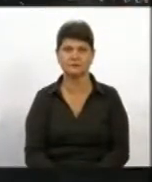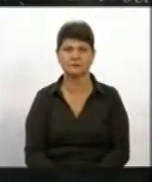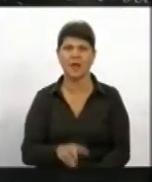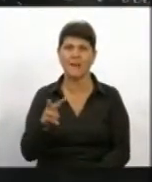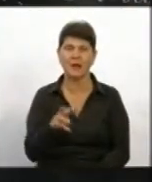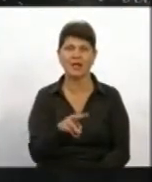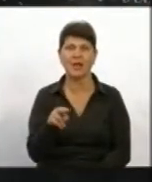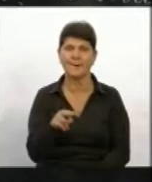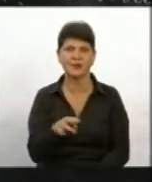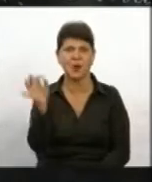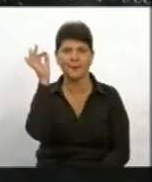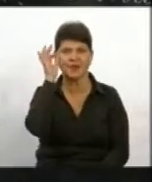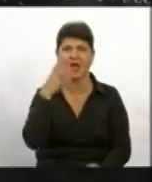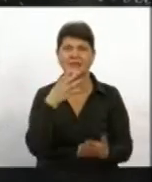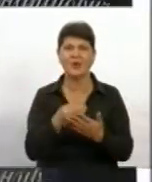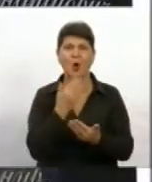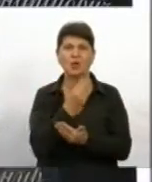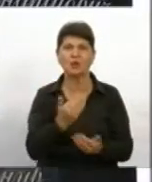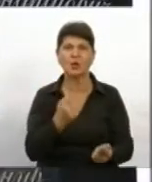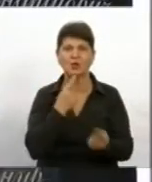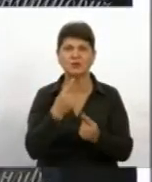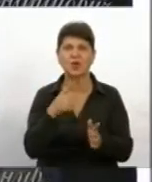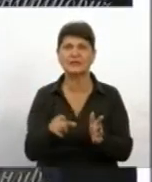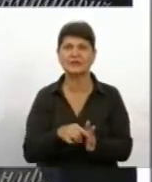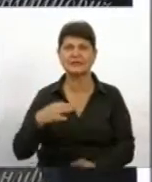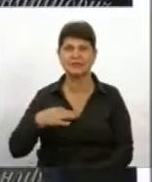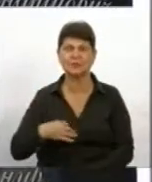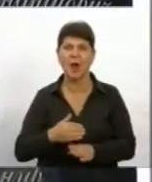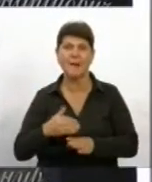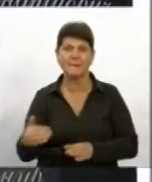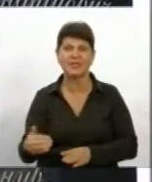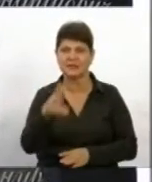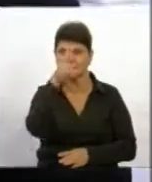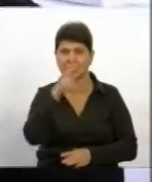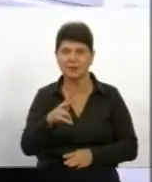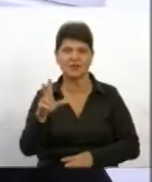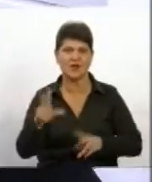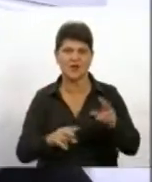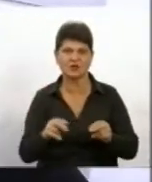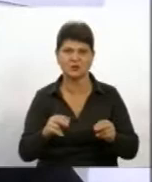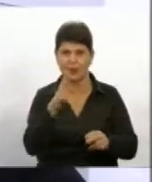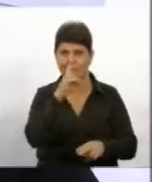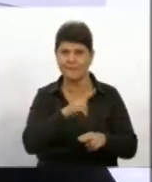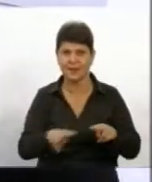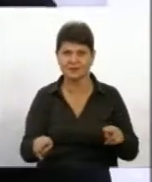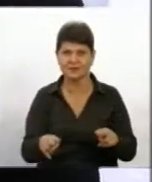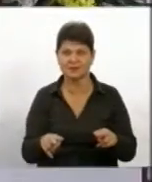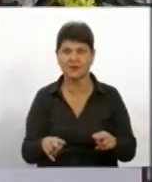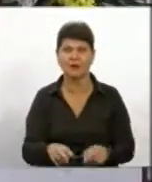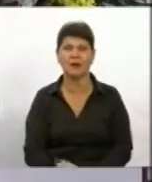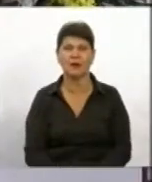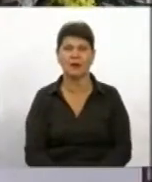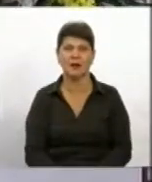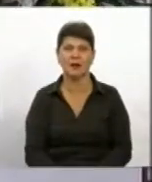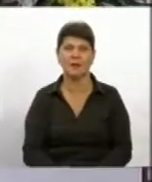Марія Петрівна пригадує свою останню розмову з сином, після якої він 3 місяці вважався зниклим безвісти. Він зі мною